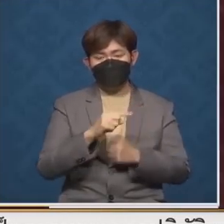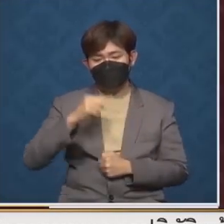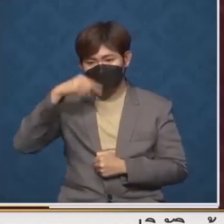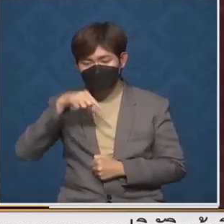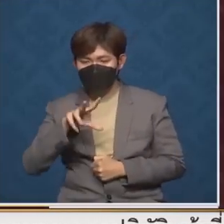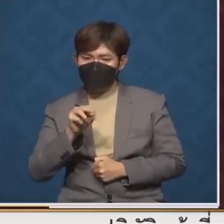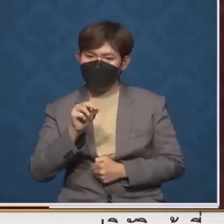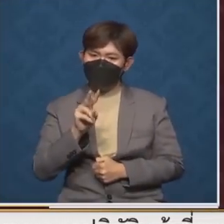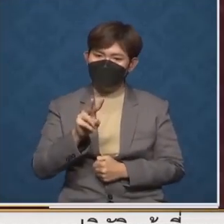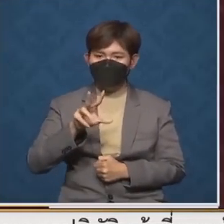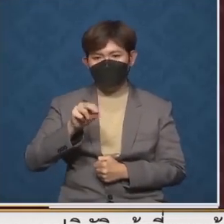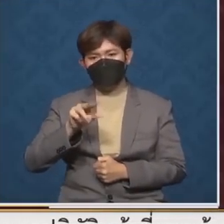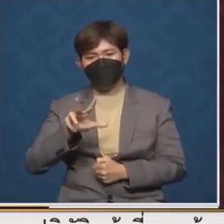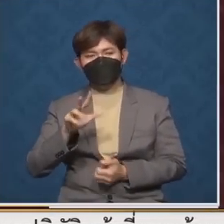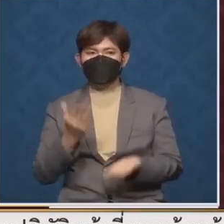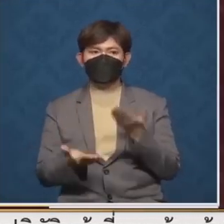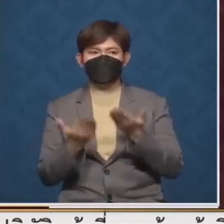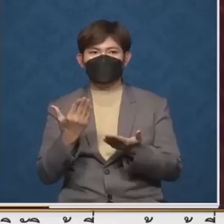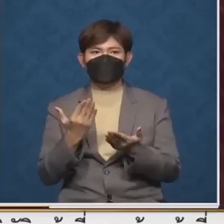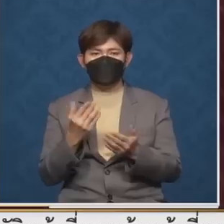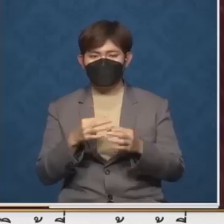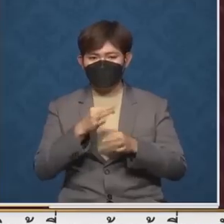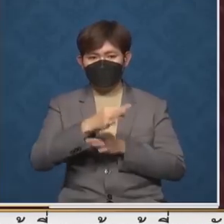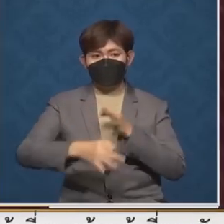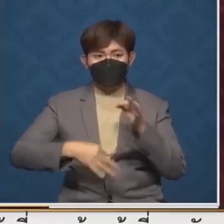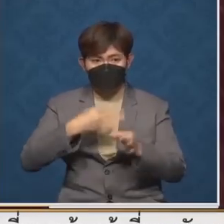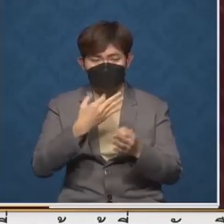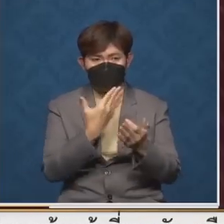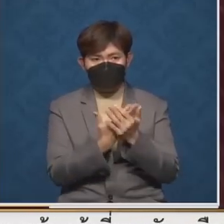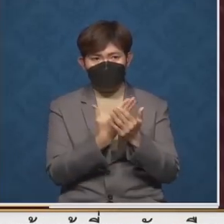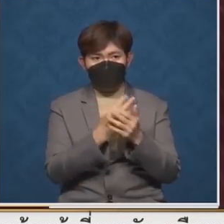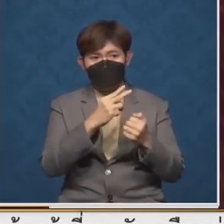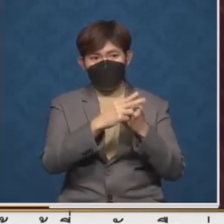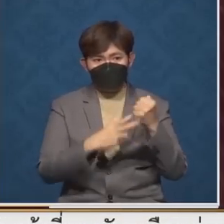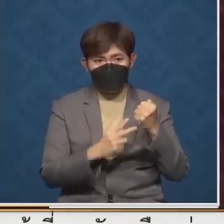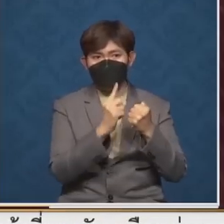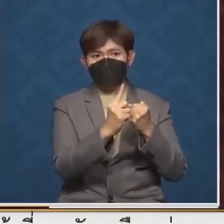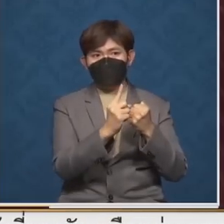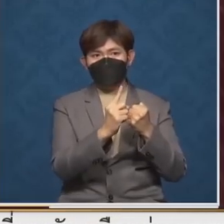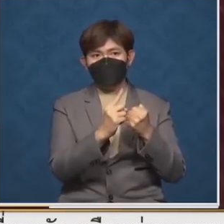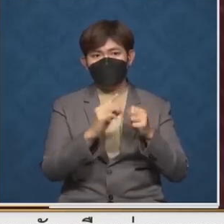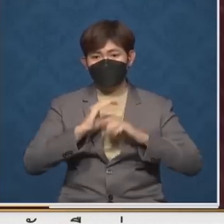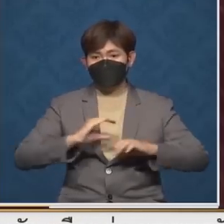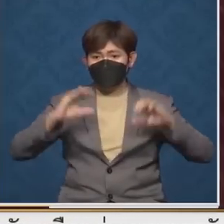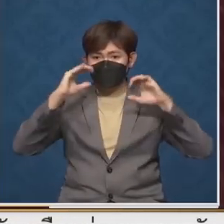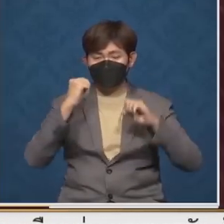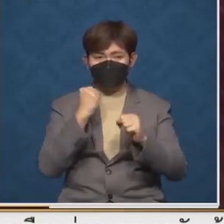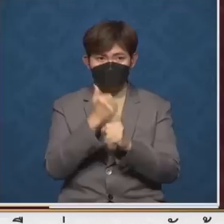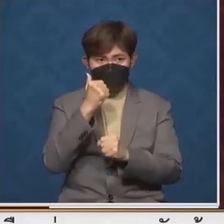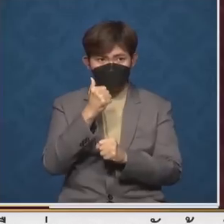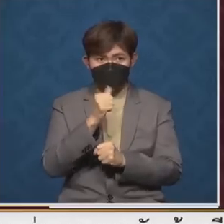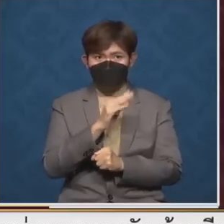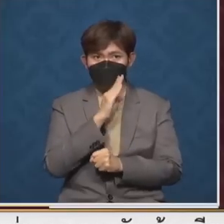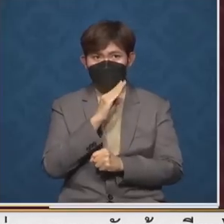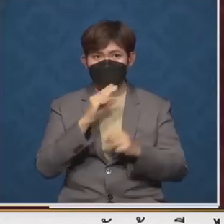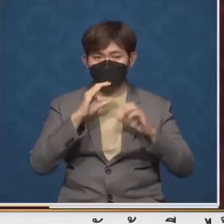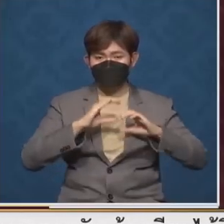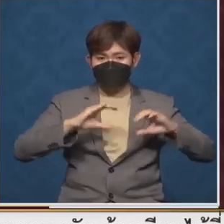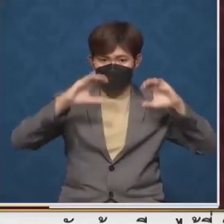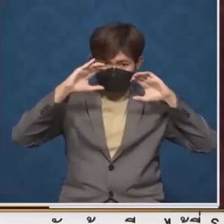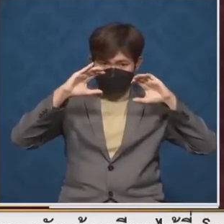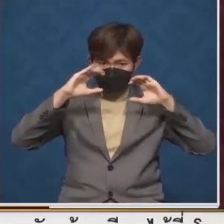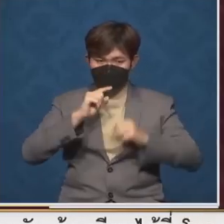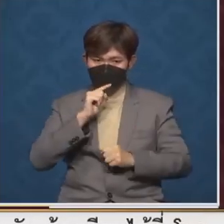33 บาทไปแกเปน 1 ดอนลาร์รัฐบาลไทยทำได้ไหมครับถ้าเกิดเป็รัฐซื้อแล้ว